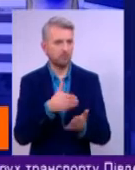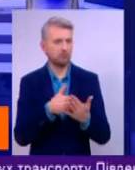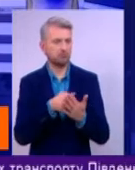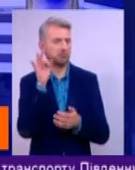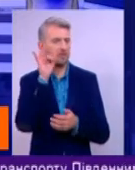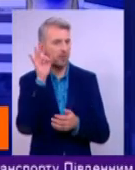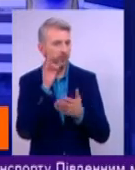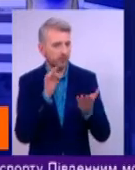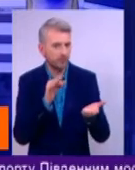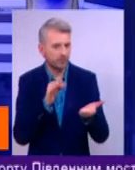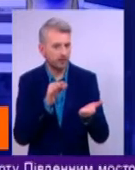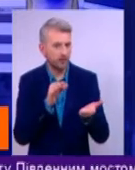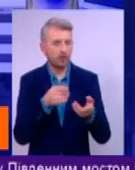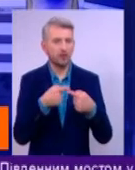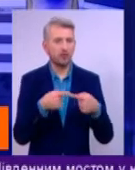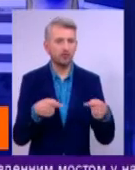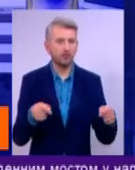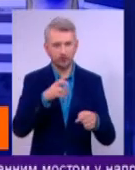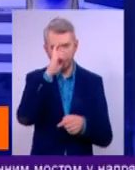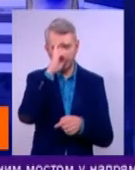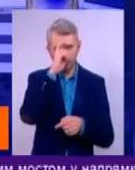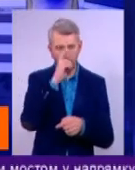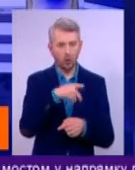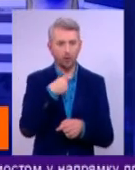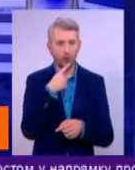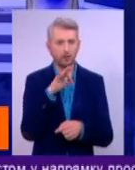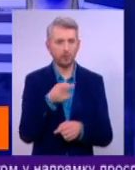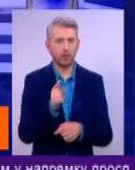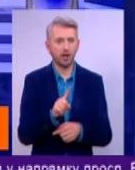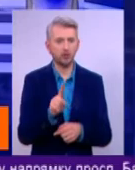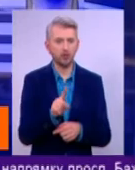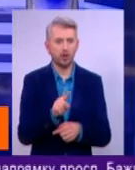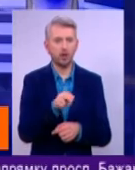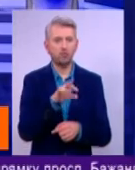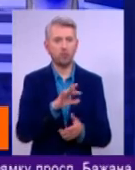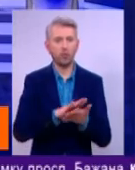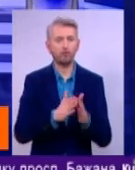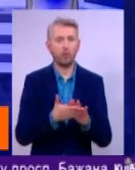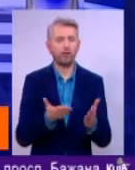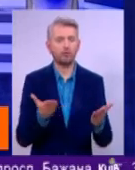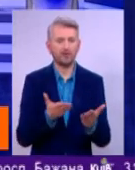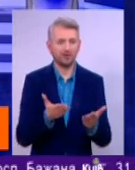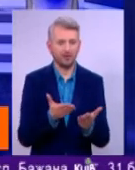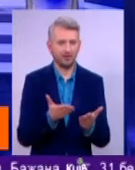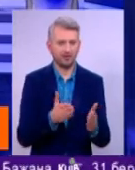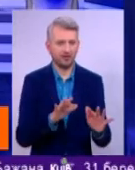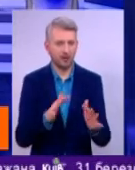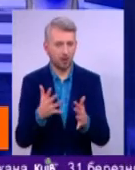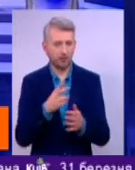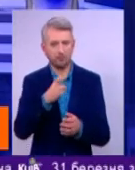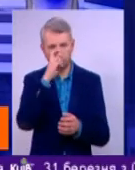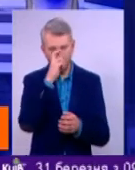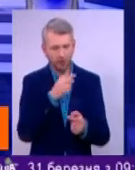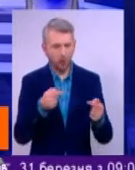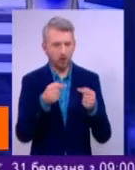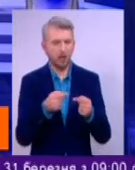Німеччини, інших деяких держав, говорить про те, що по умовам, які складаються в державі конкретно,